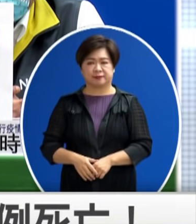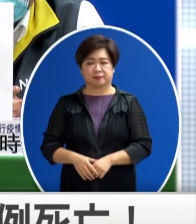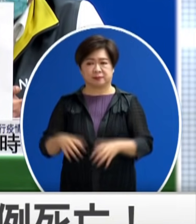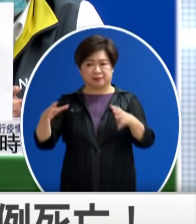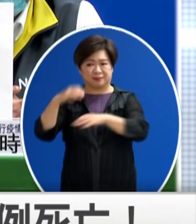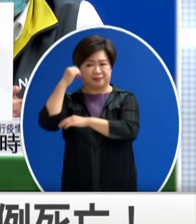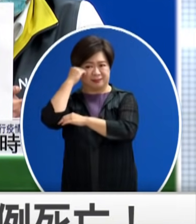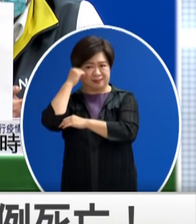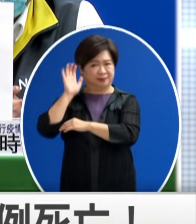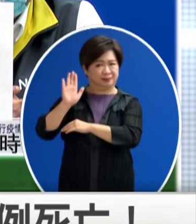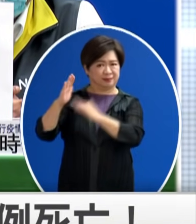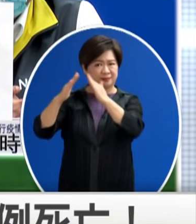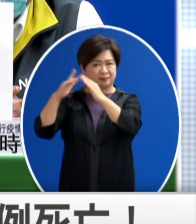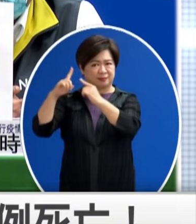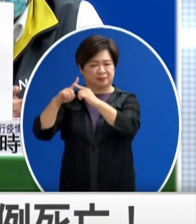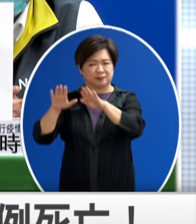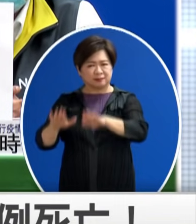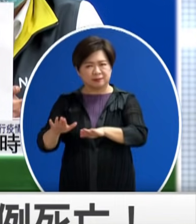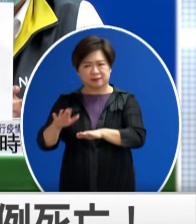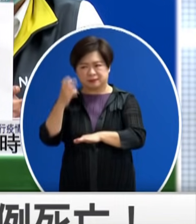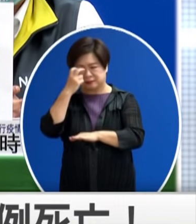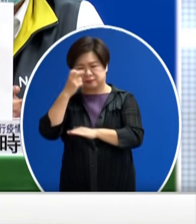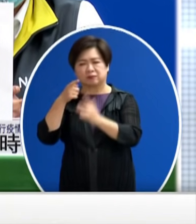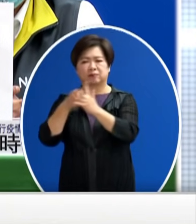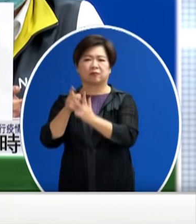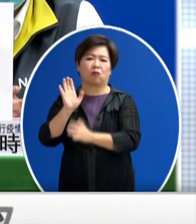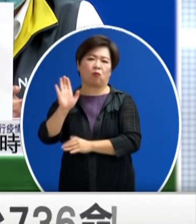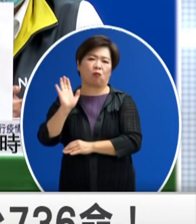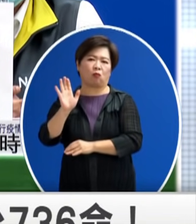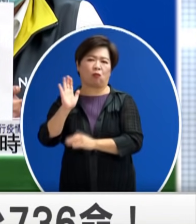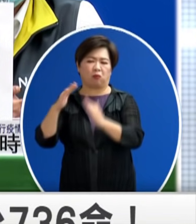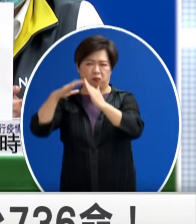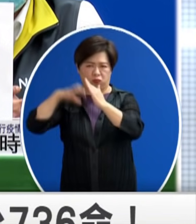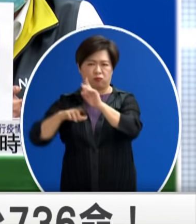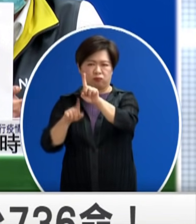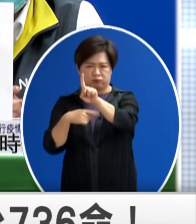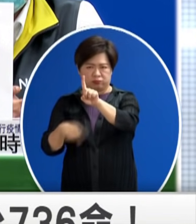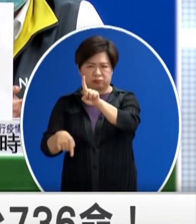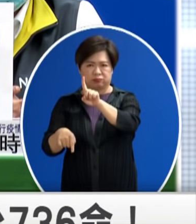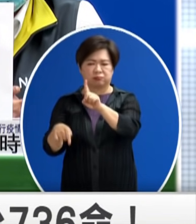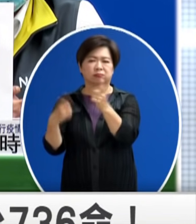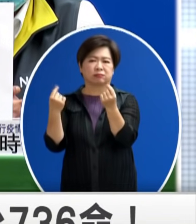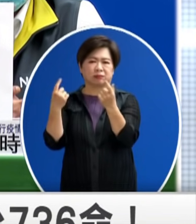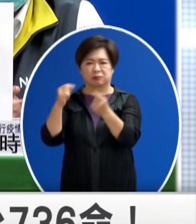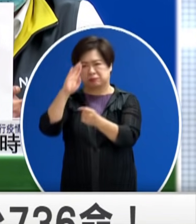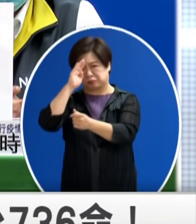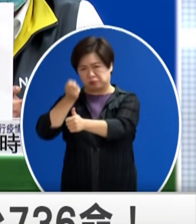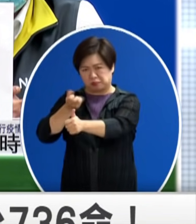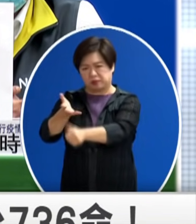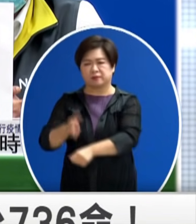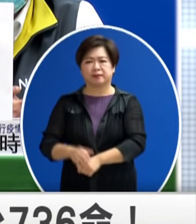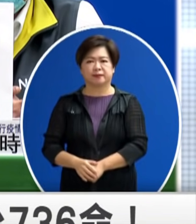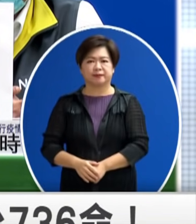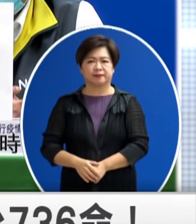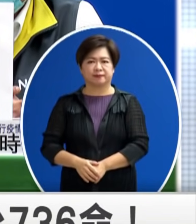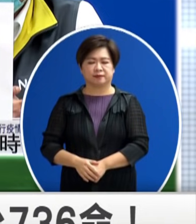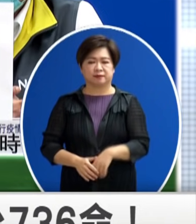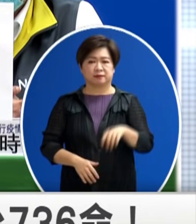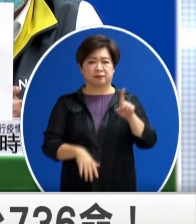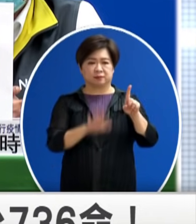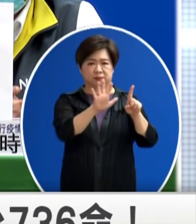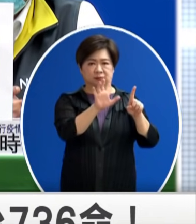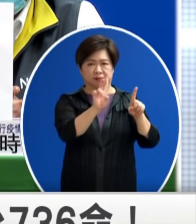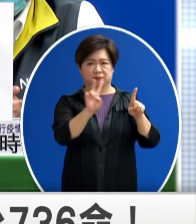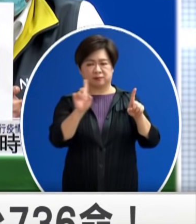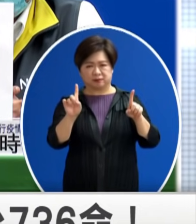住家人也在今天也确诊哈，他家里面有一人是确诊的，所以这对于哈